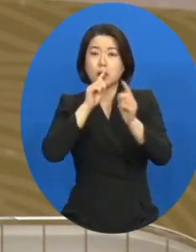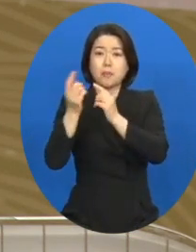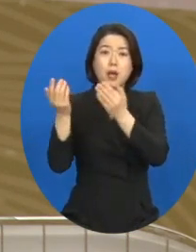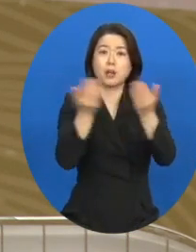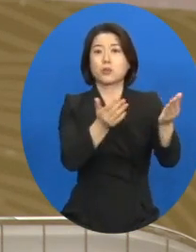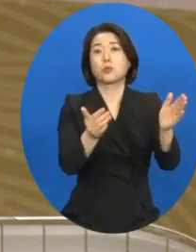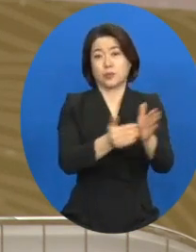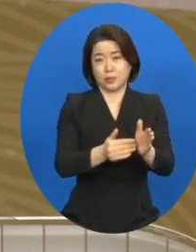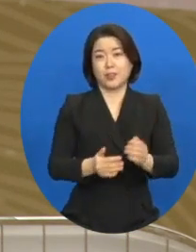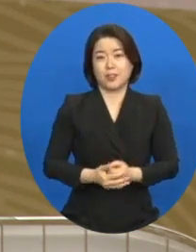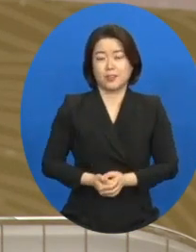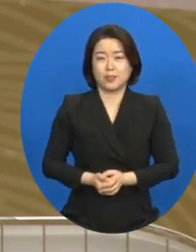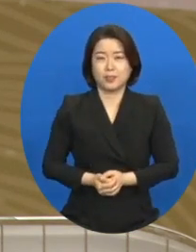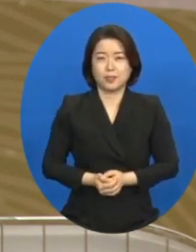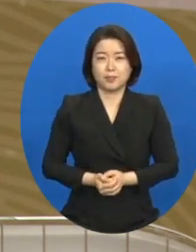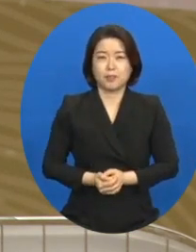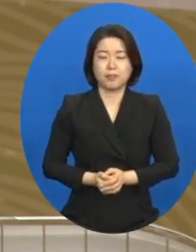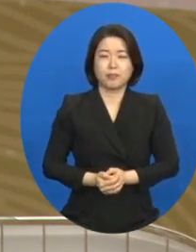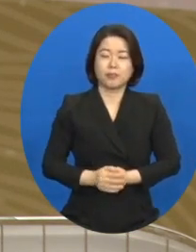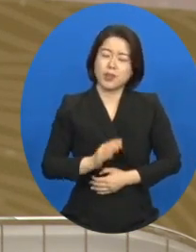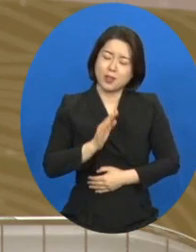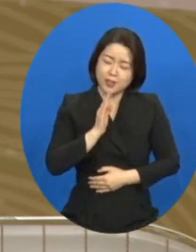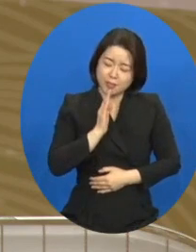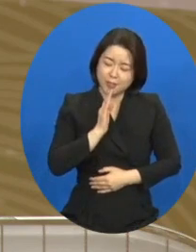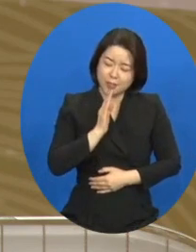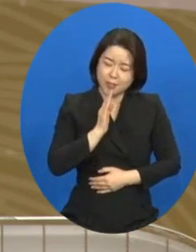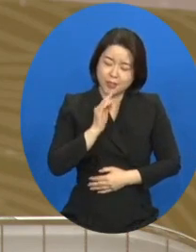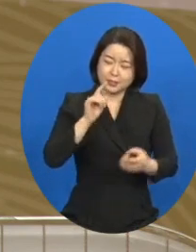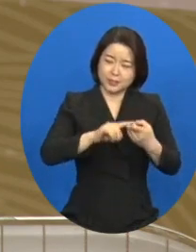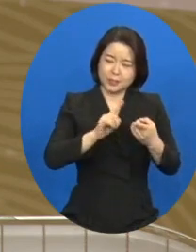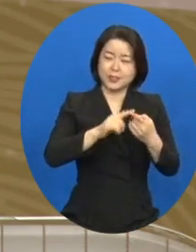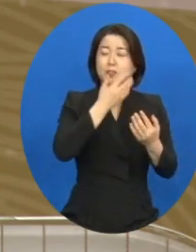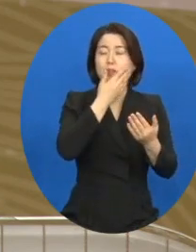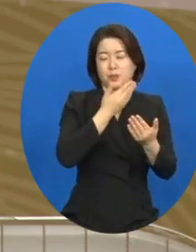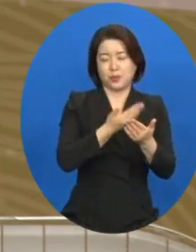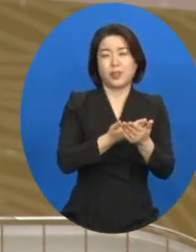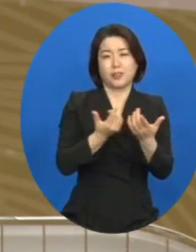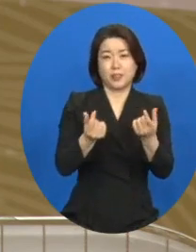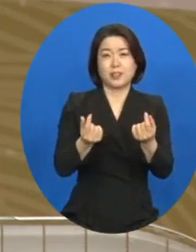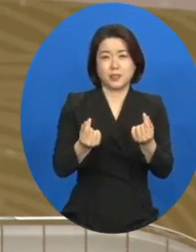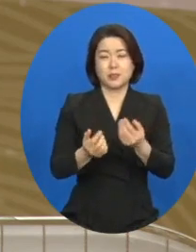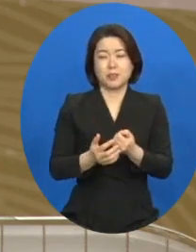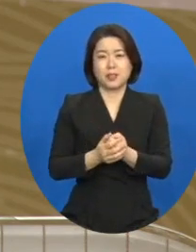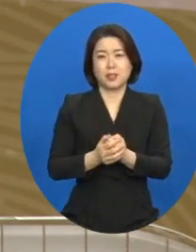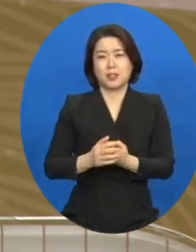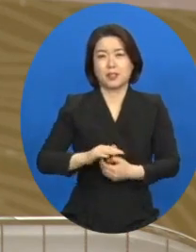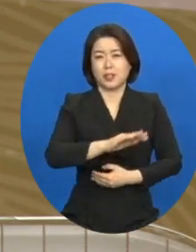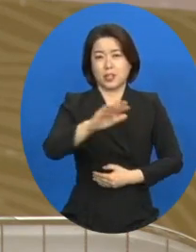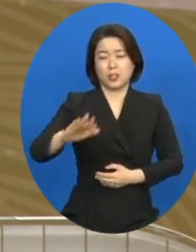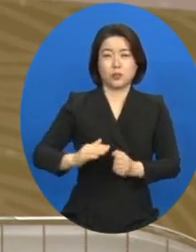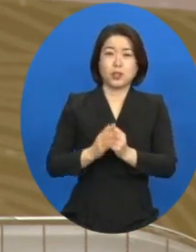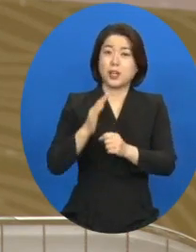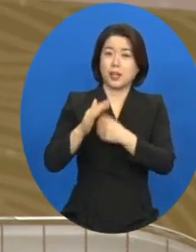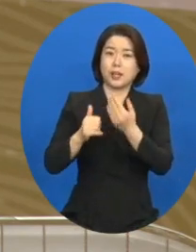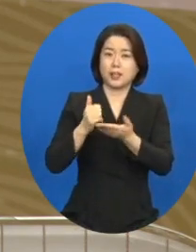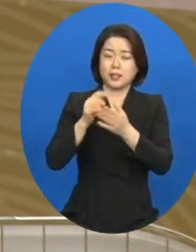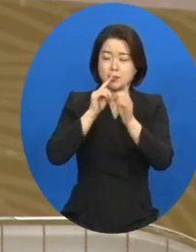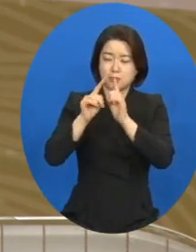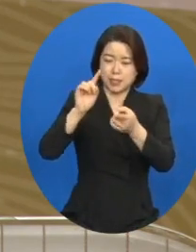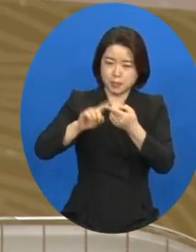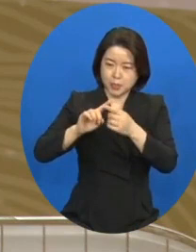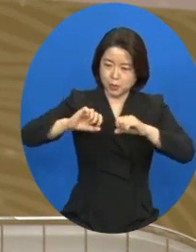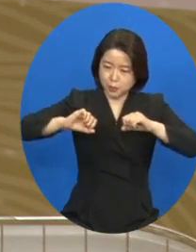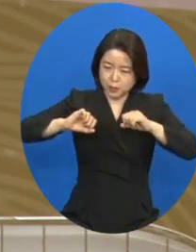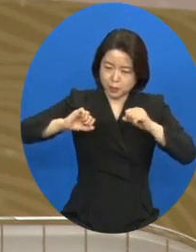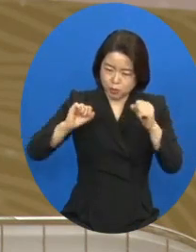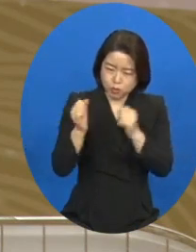말씀하신 거죠. 참 그 자체도 귀해요. 우리가 하나님 말씀대로 살지